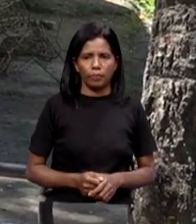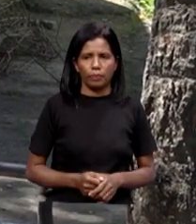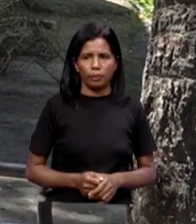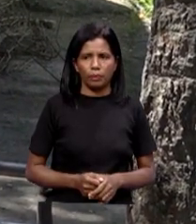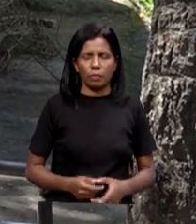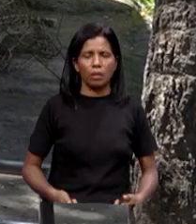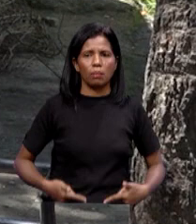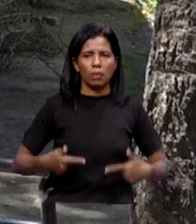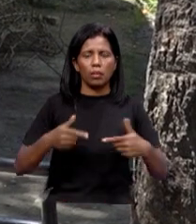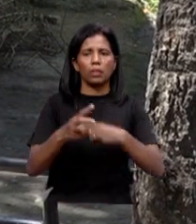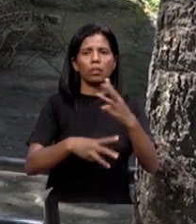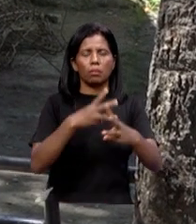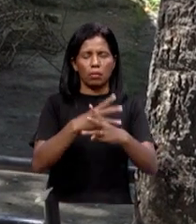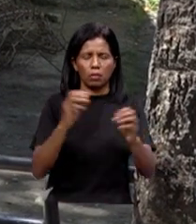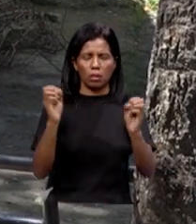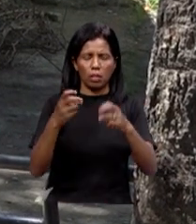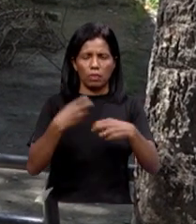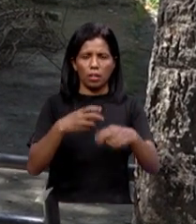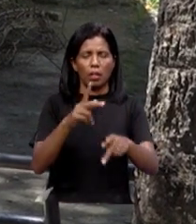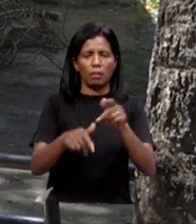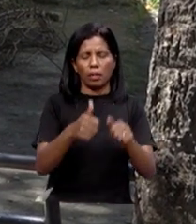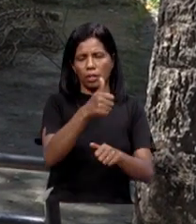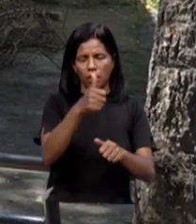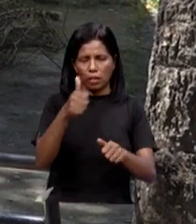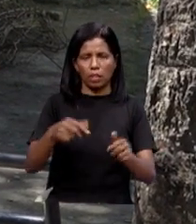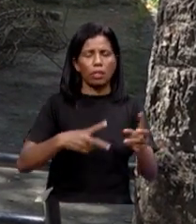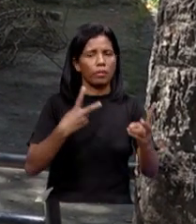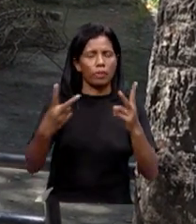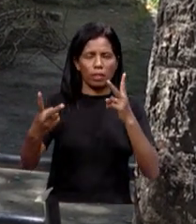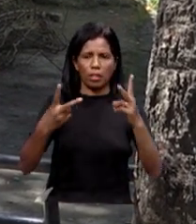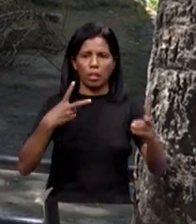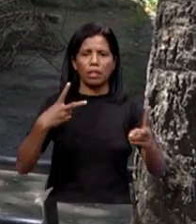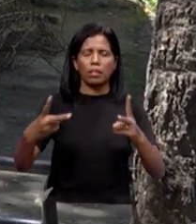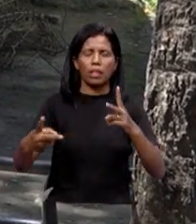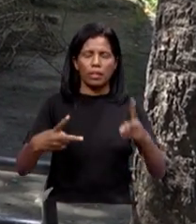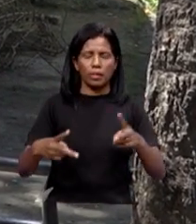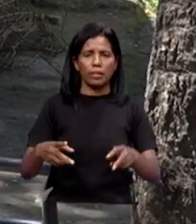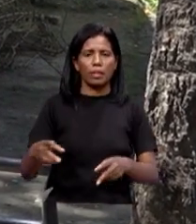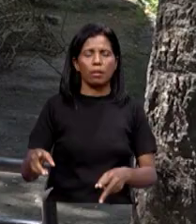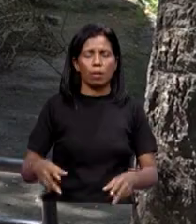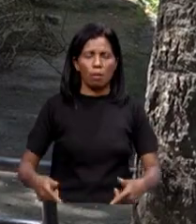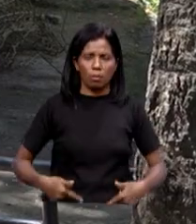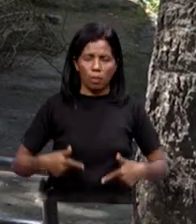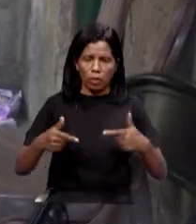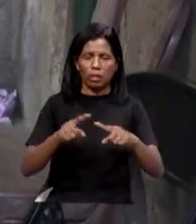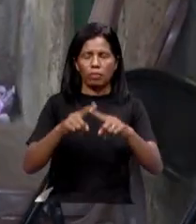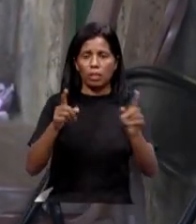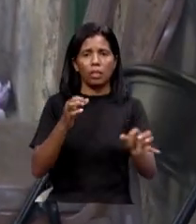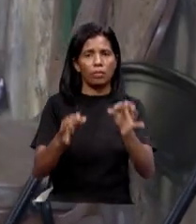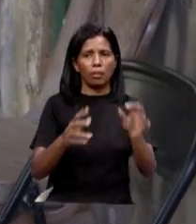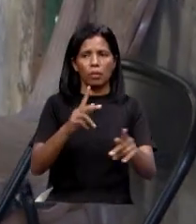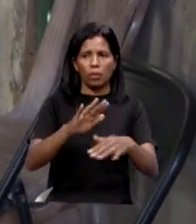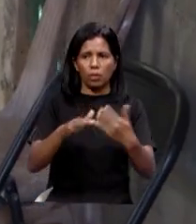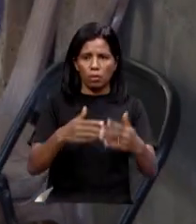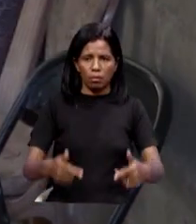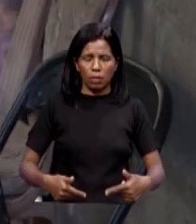Moris ia mundu la fasil. Ema ide-idek ia niviazi moris la hanesan. Maski ema hotu moris hamutuk ia